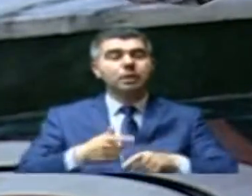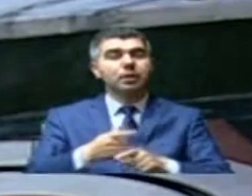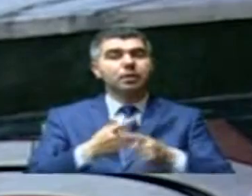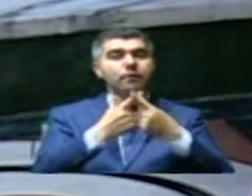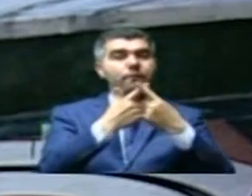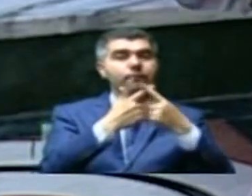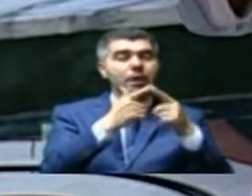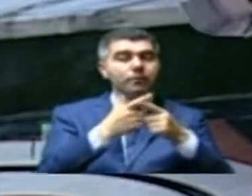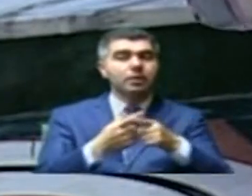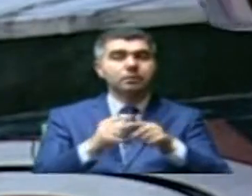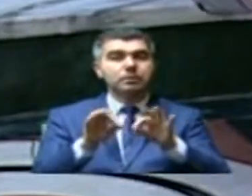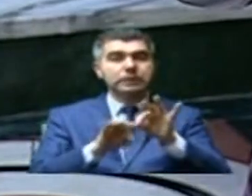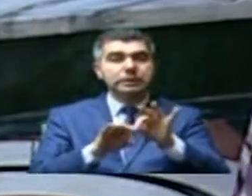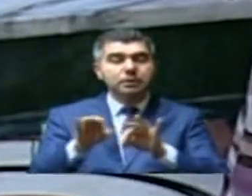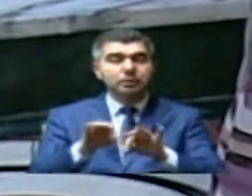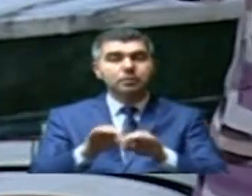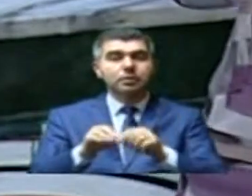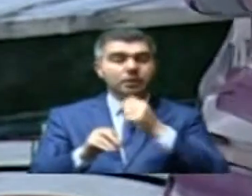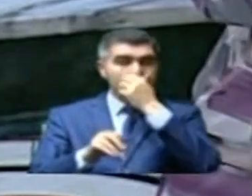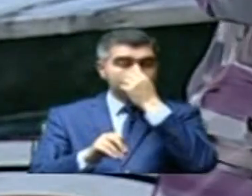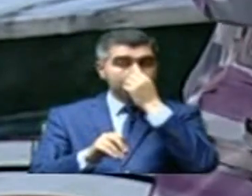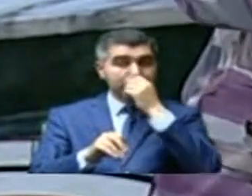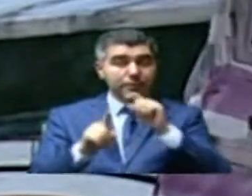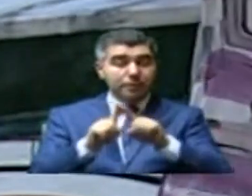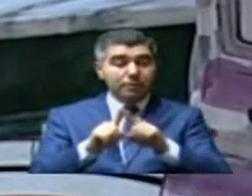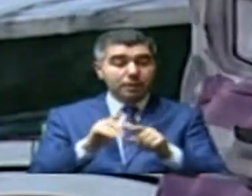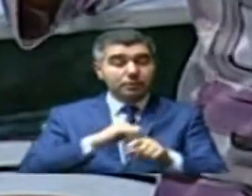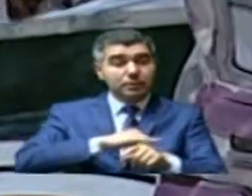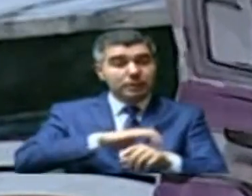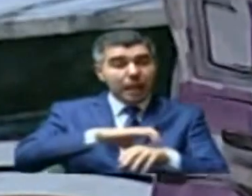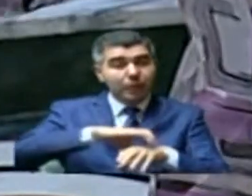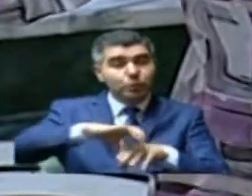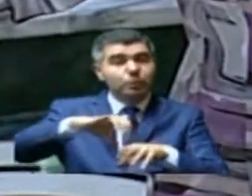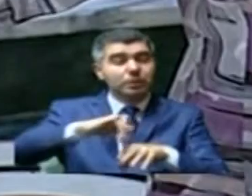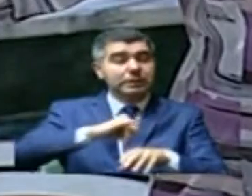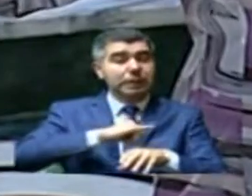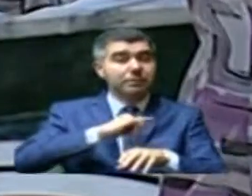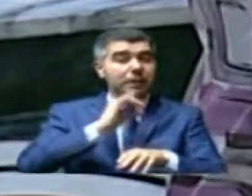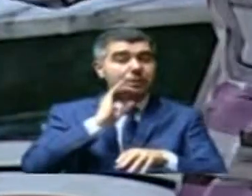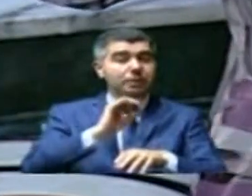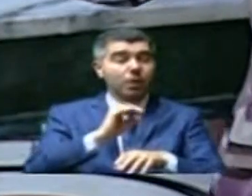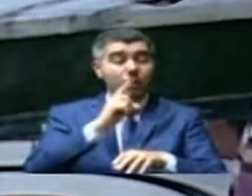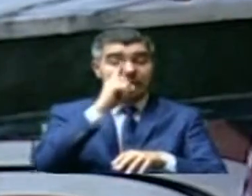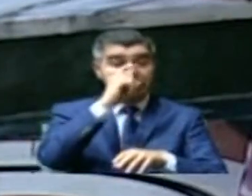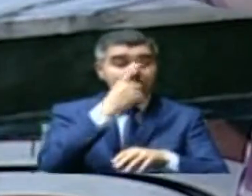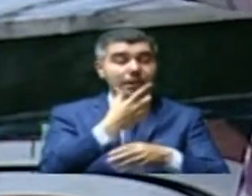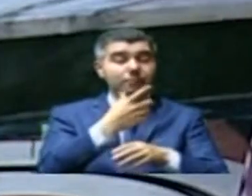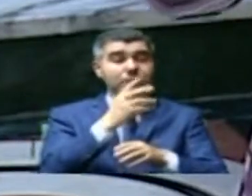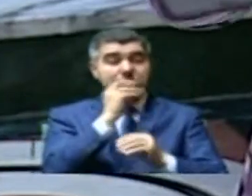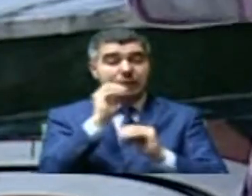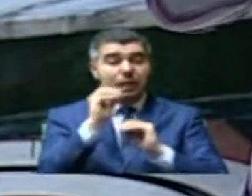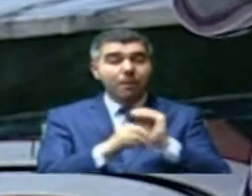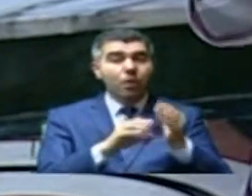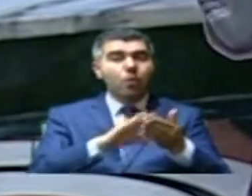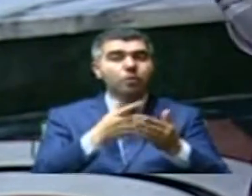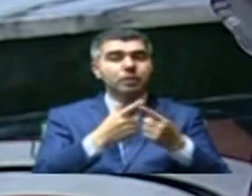هذه المخططات، لا فيما يتعلق بمخطط تطهير السائل، لا ما يتعلق بالبرامج الاخرى ديال النفايات،